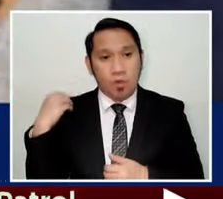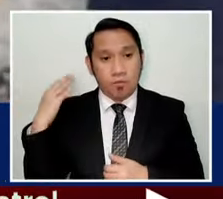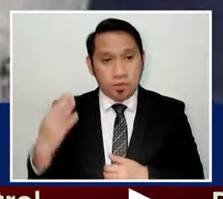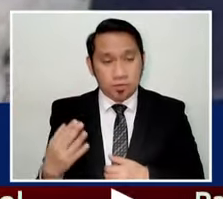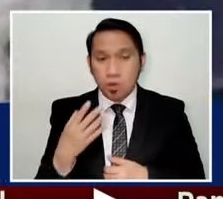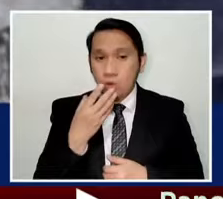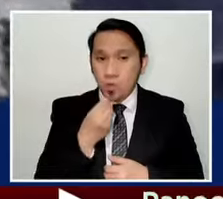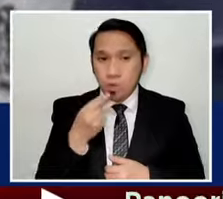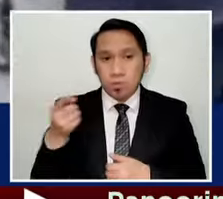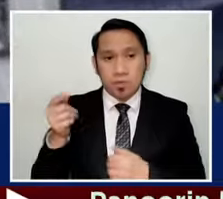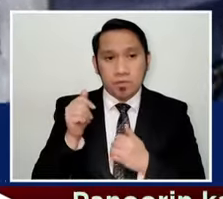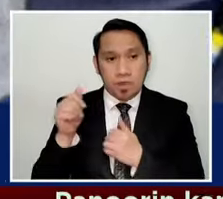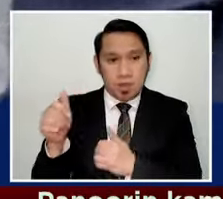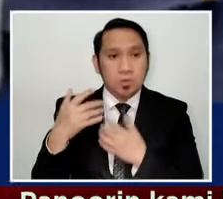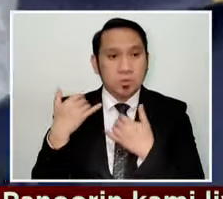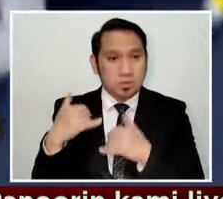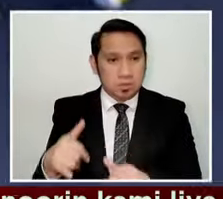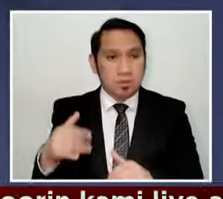officer.